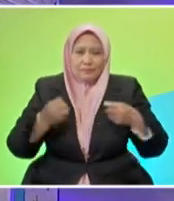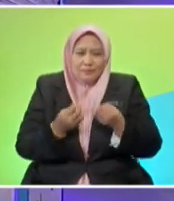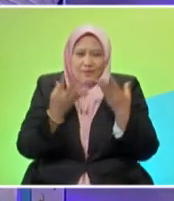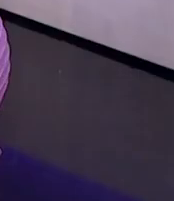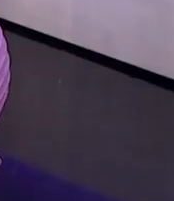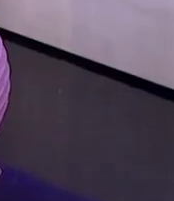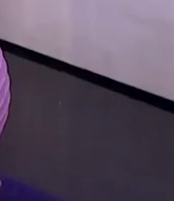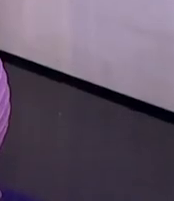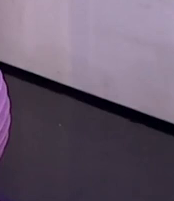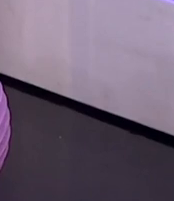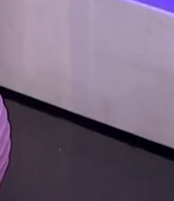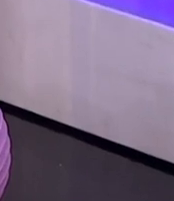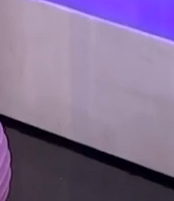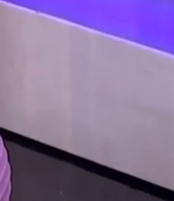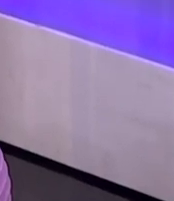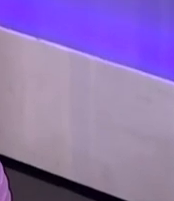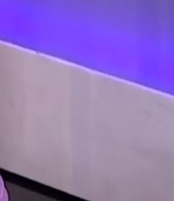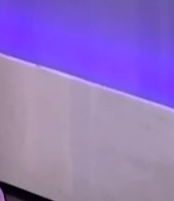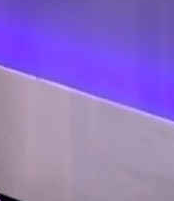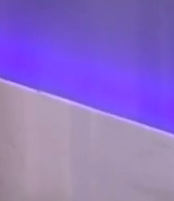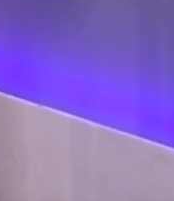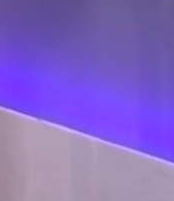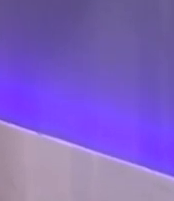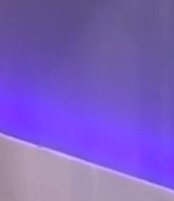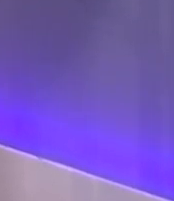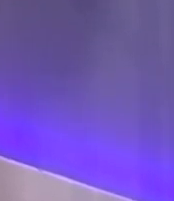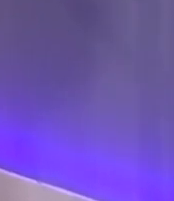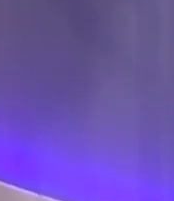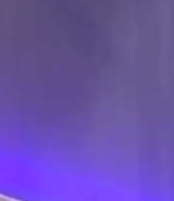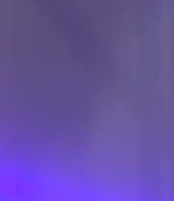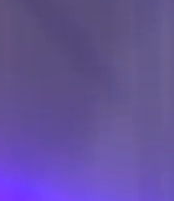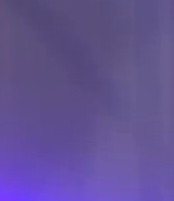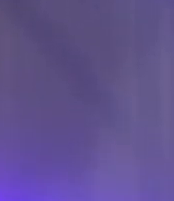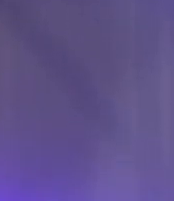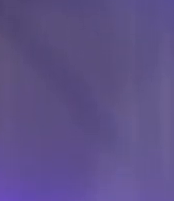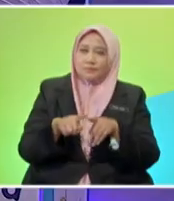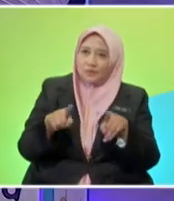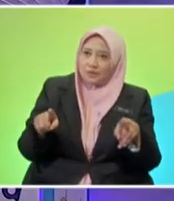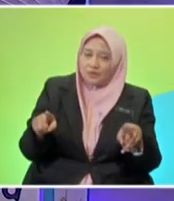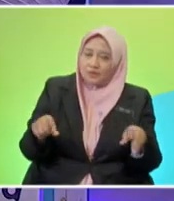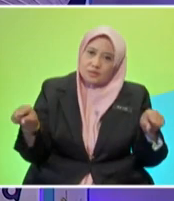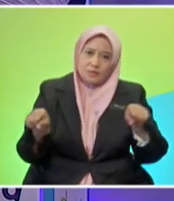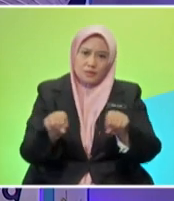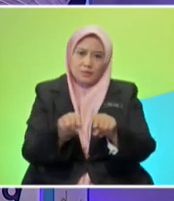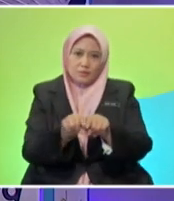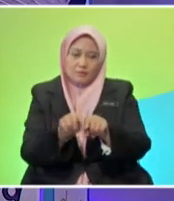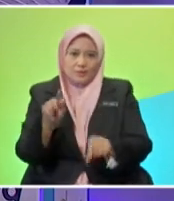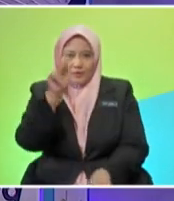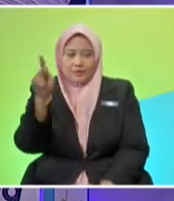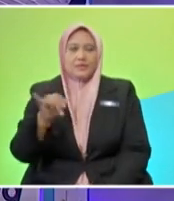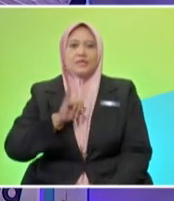gula dan perasa tambahan. Tetapi seimbangkah saya untuk